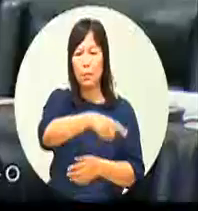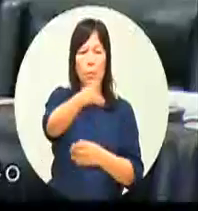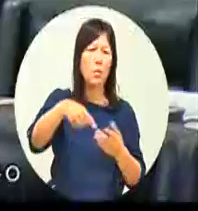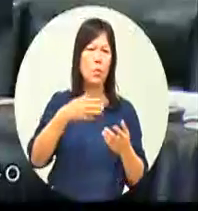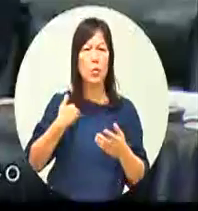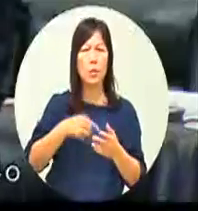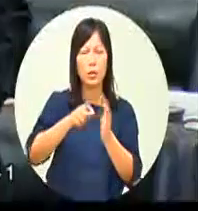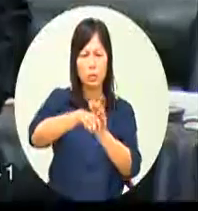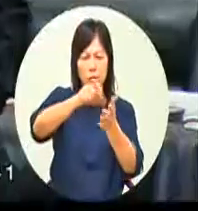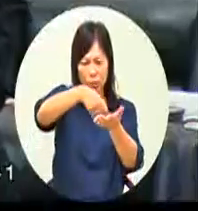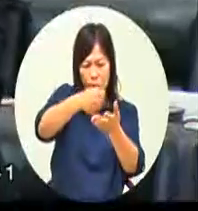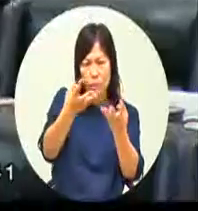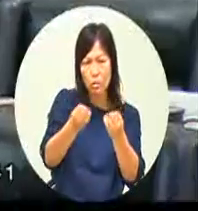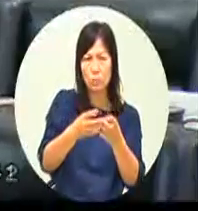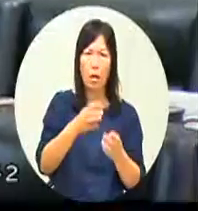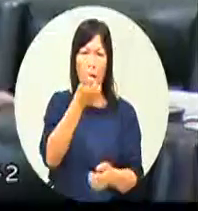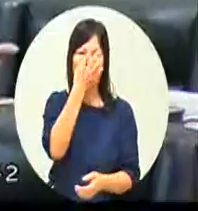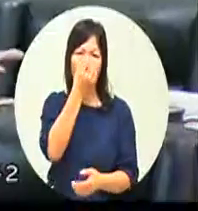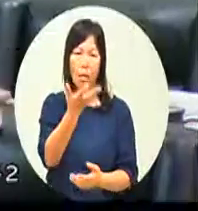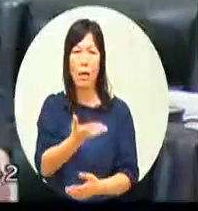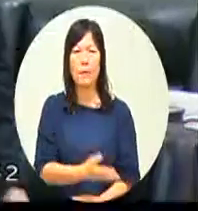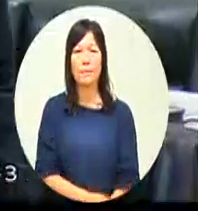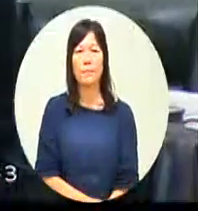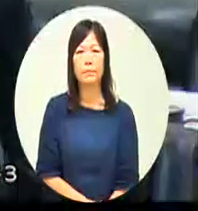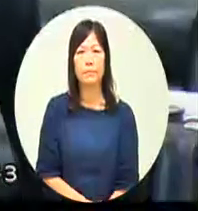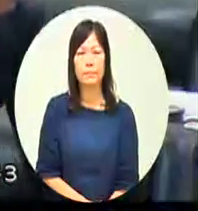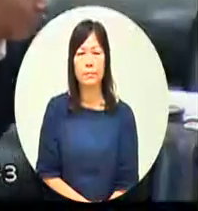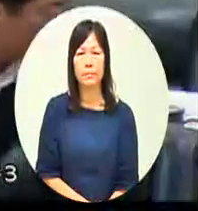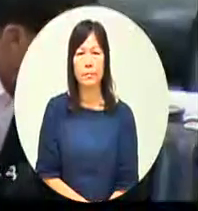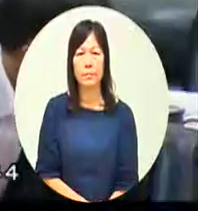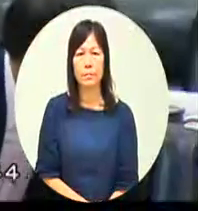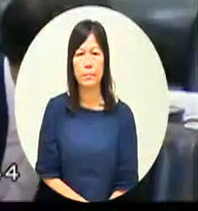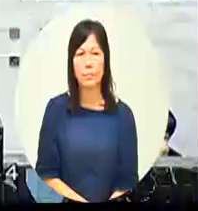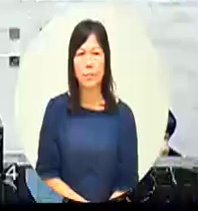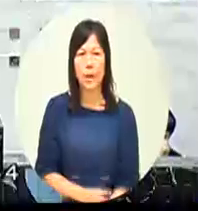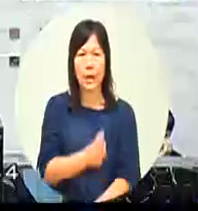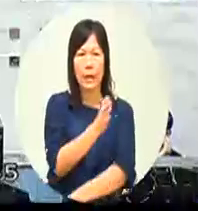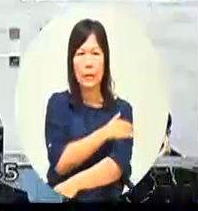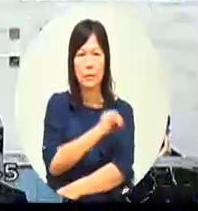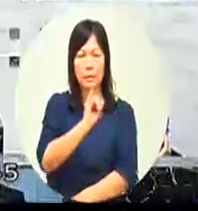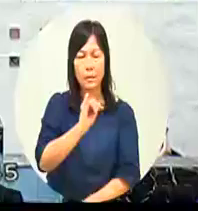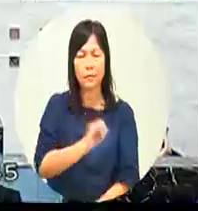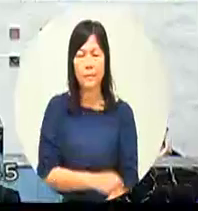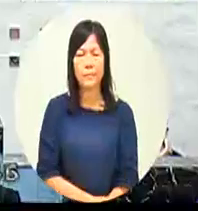人个写数字出来啊，安尼尔。 好，陈丽娜议员。